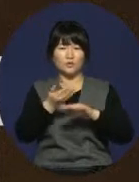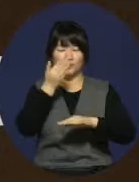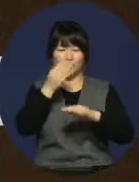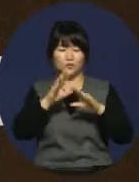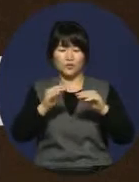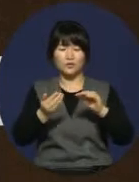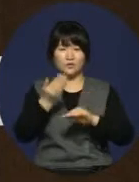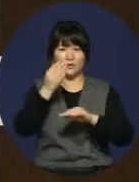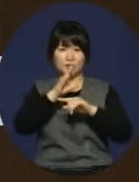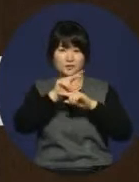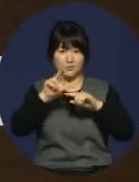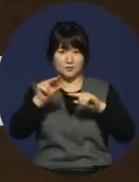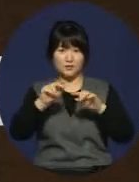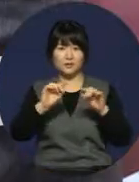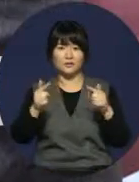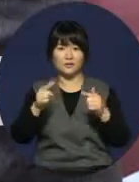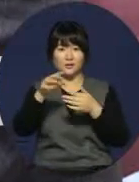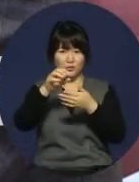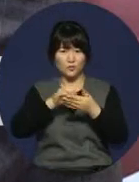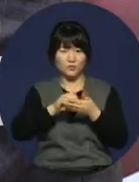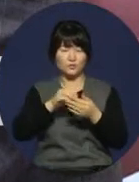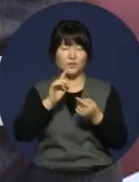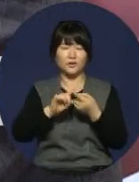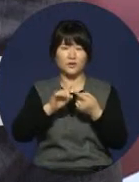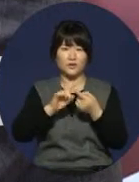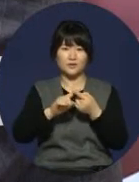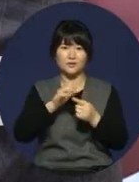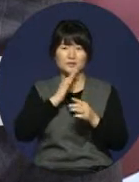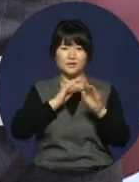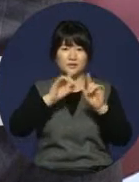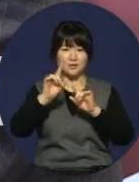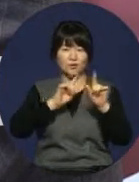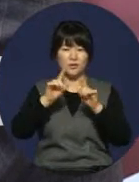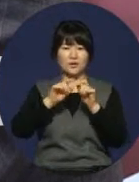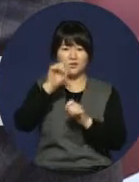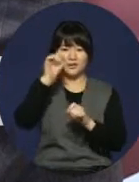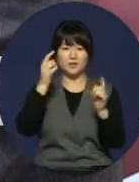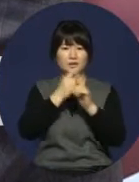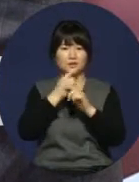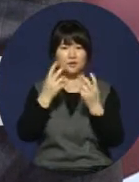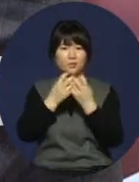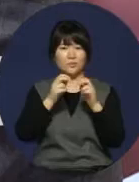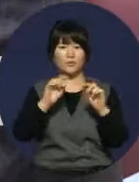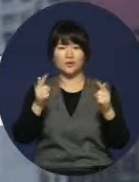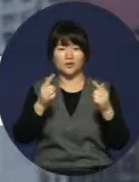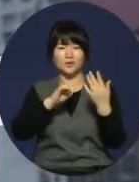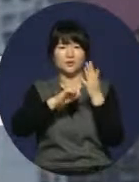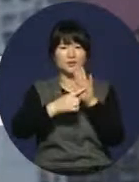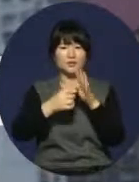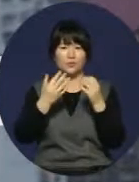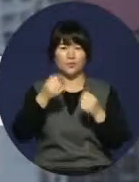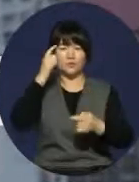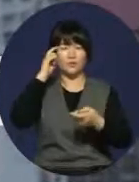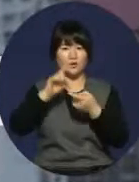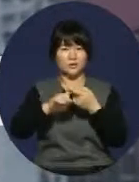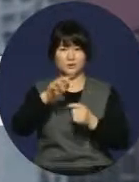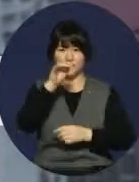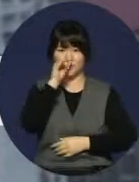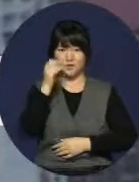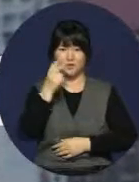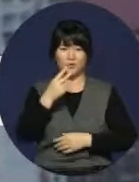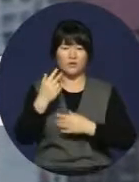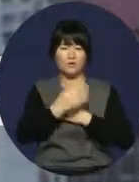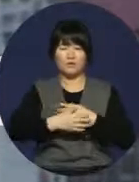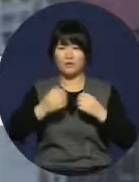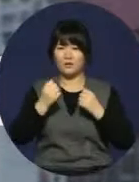트램의 도입 가능성을 중심으로 한 대중교통 실태와 장기적 개선 방향이 제시돼 많은 관심을 모았습니다.